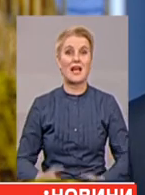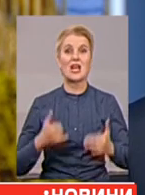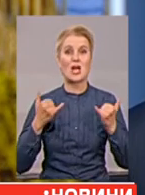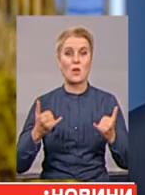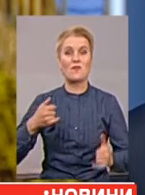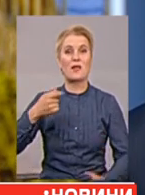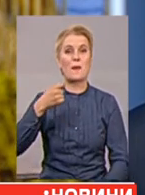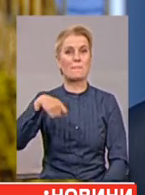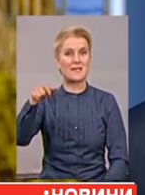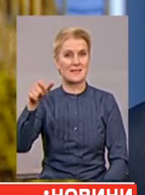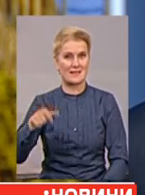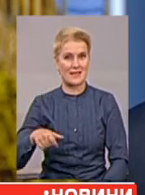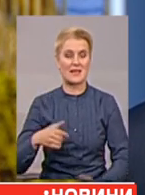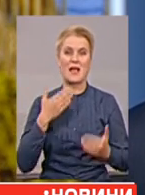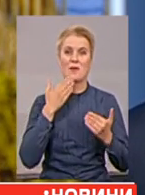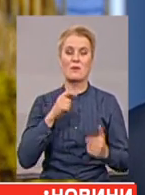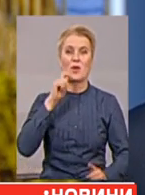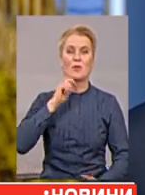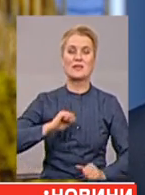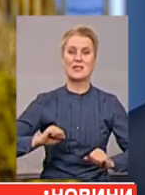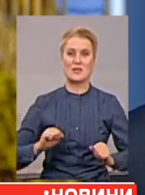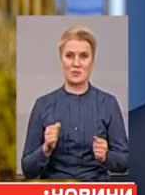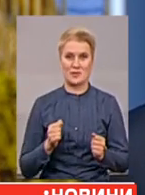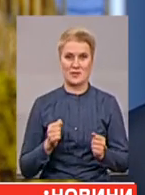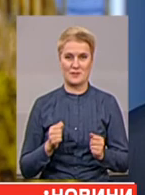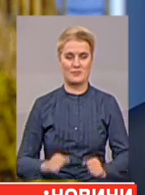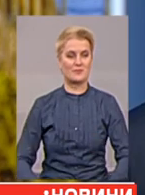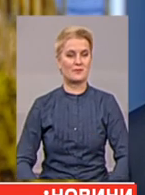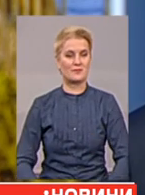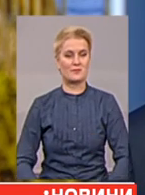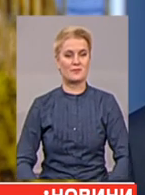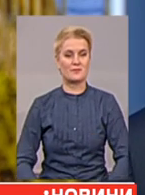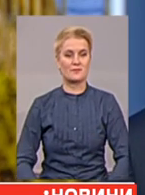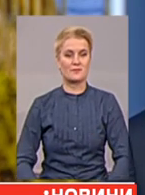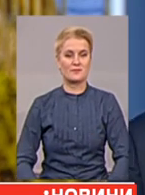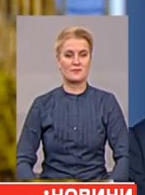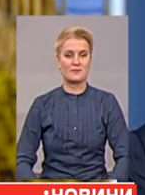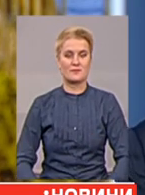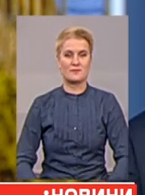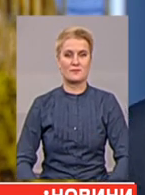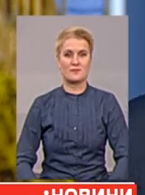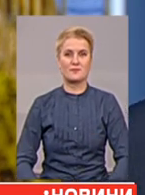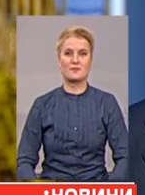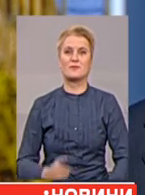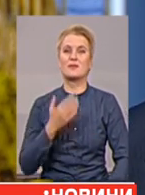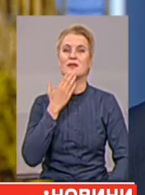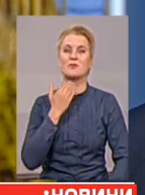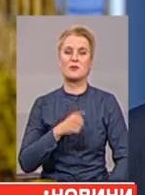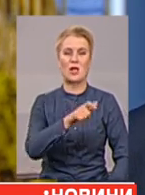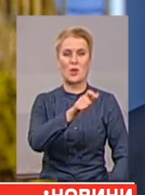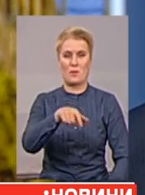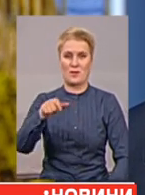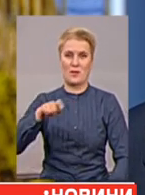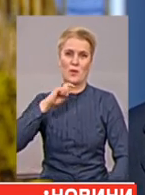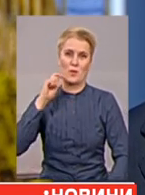Milí občania Ukrajiny, drahí priatelia, toto je krásny deň. Milí hromadiany